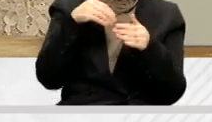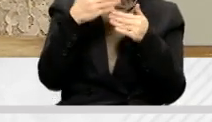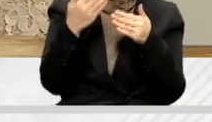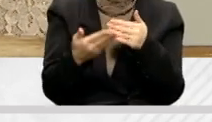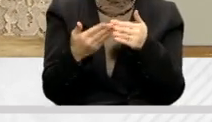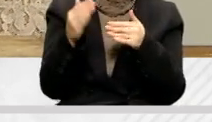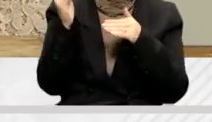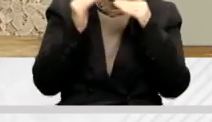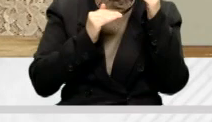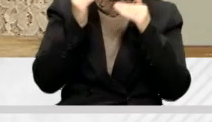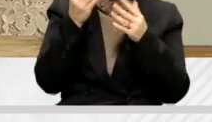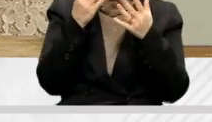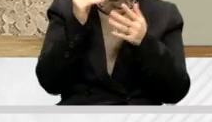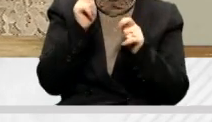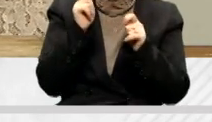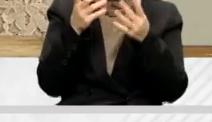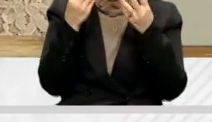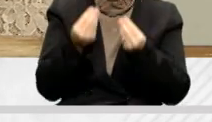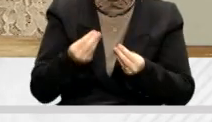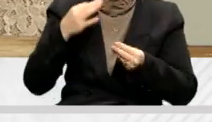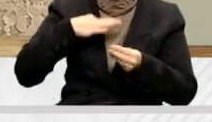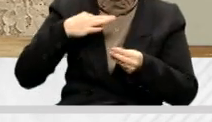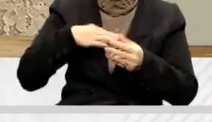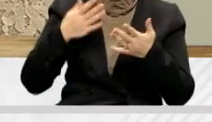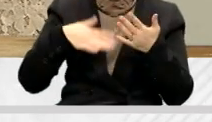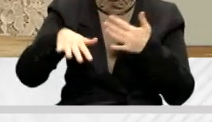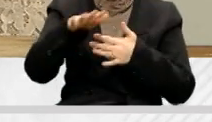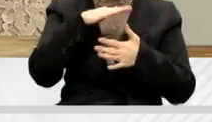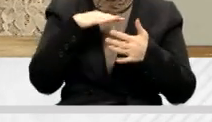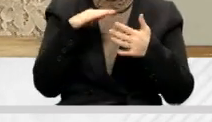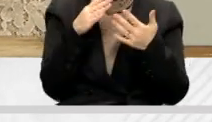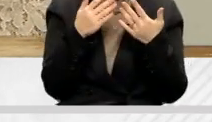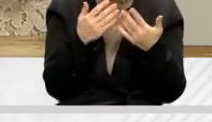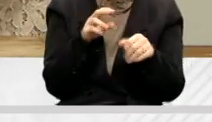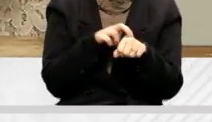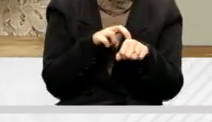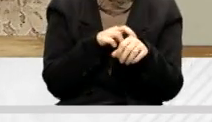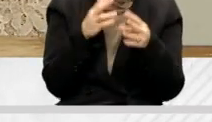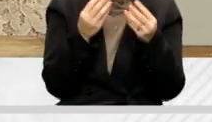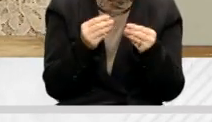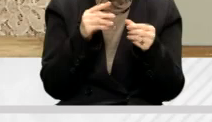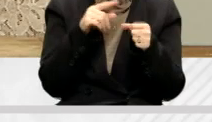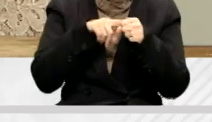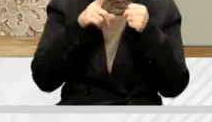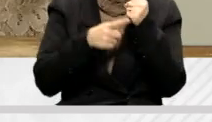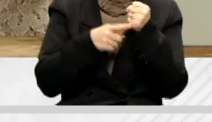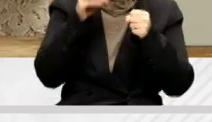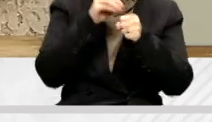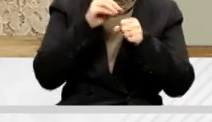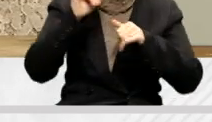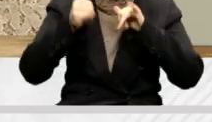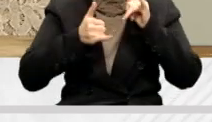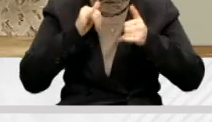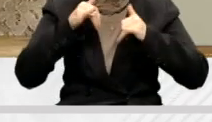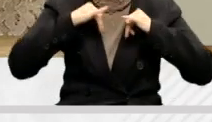pazartesi herkesin daha gergin, daha stresli olduğu. Oysa ki nasıl düşünmemiz lazım? Hafta sonu çok güzel dinlendik. Hafta sonu çok güzel eğlendik